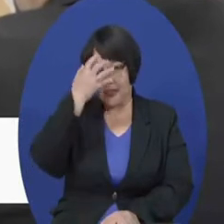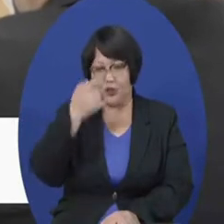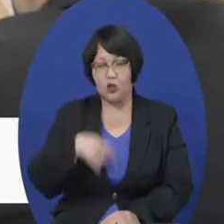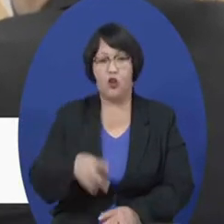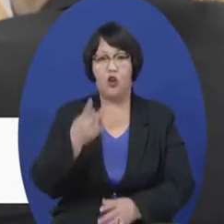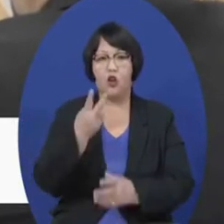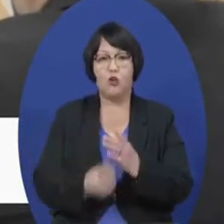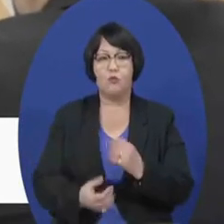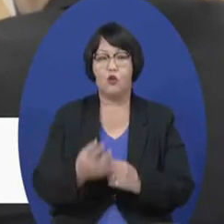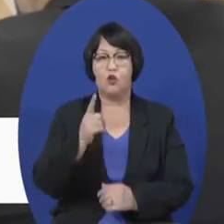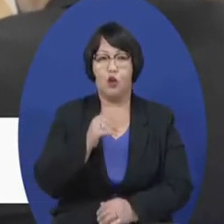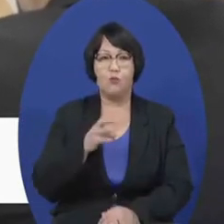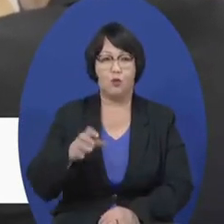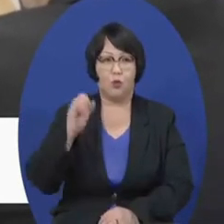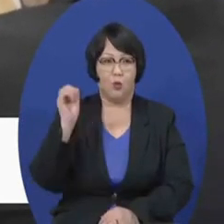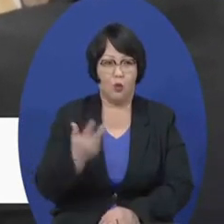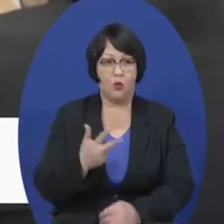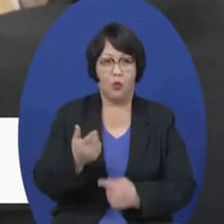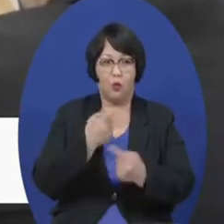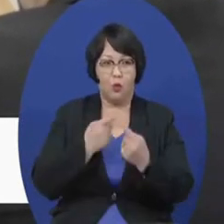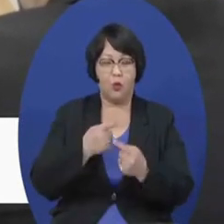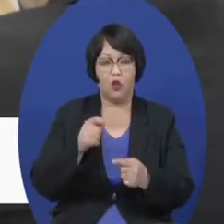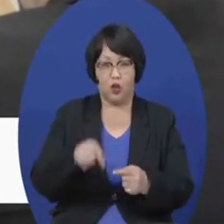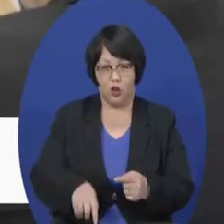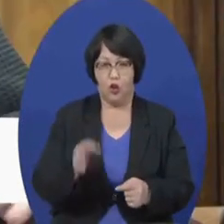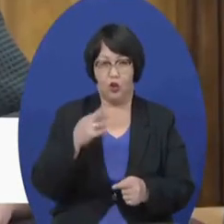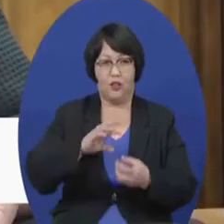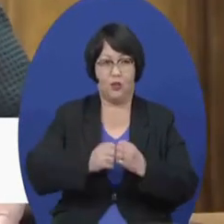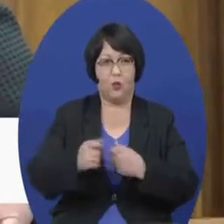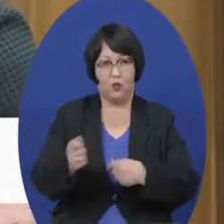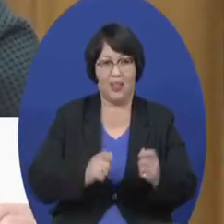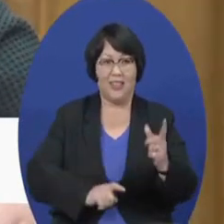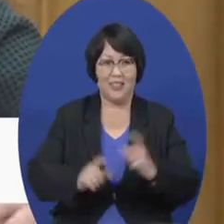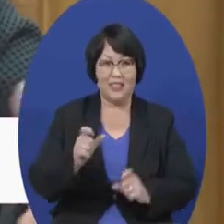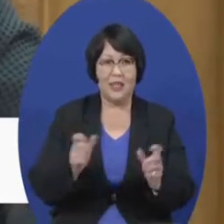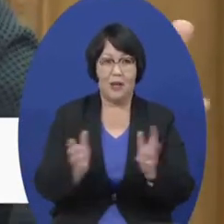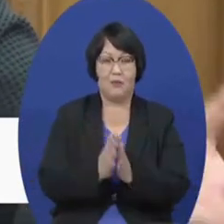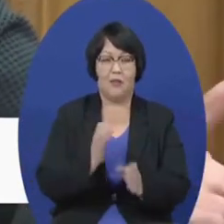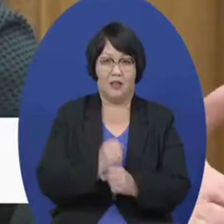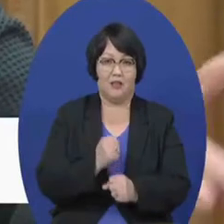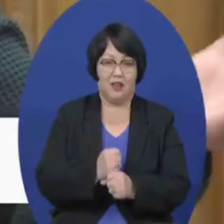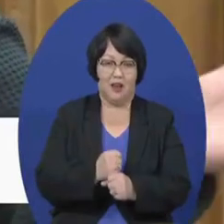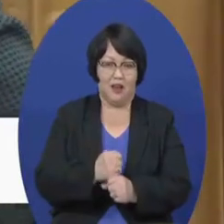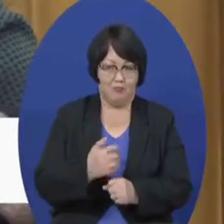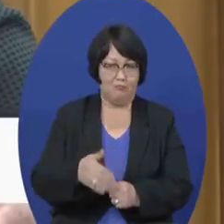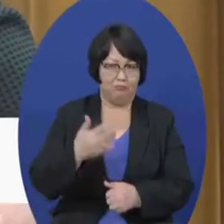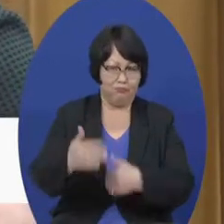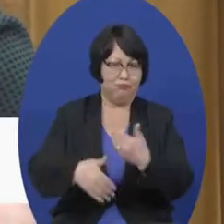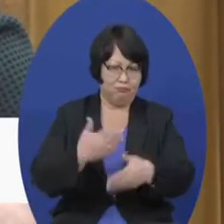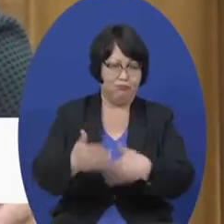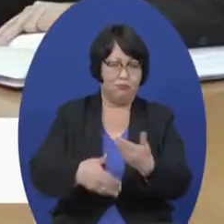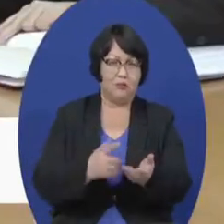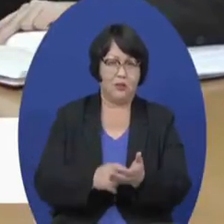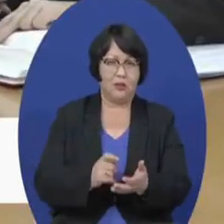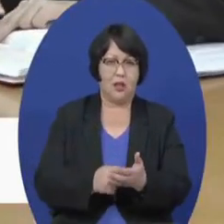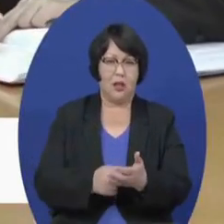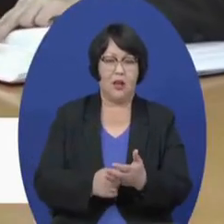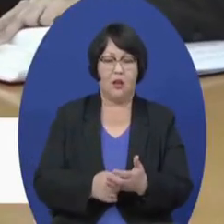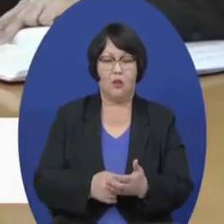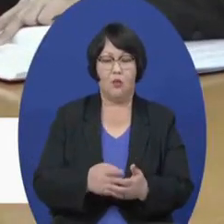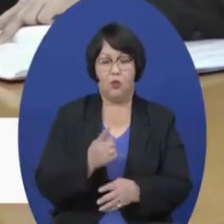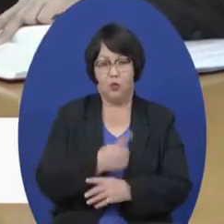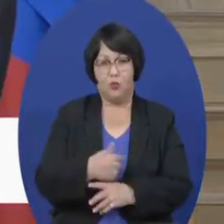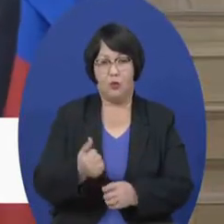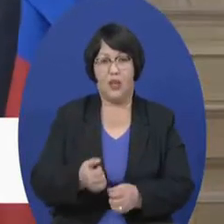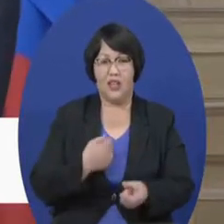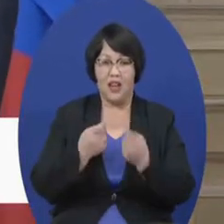холимог комиссийн 3-р хуралдааныг энэ онд багтаан хийж худалдаа эдийн засгийн хамтын ажиллагааг урагшлуулах талаар үр дүнтэй яриа хэлэлцээрт хүрнэ гэдэгт итгэж